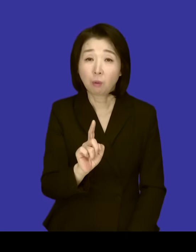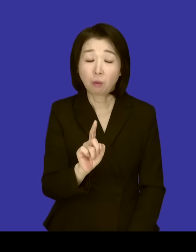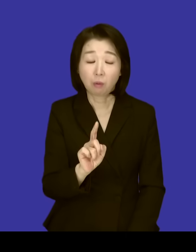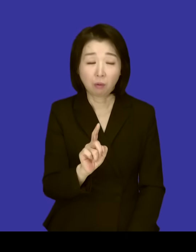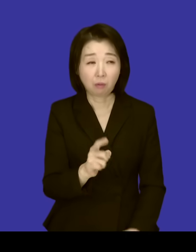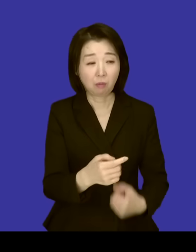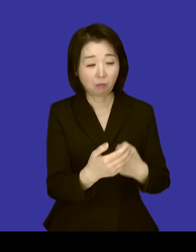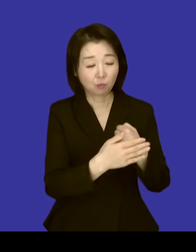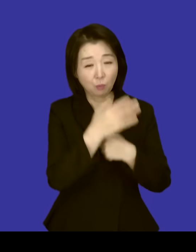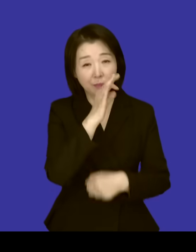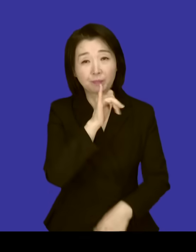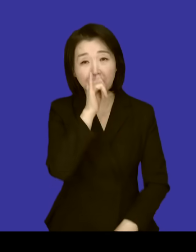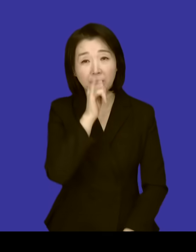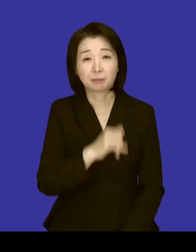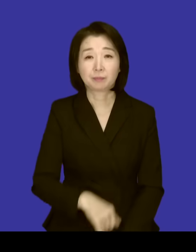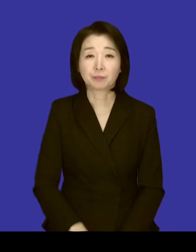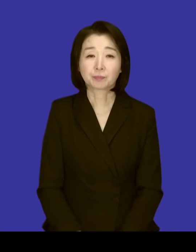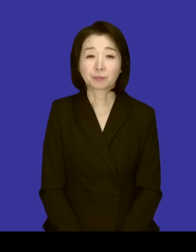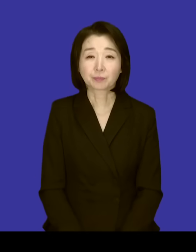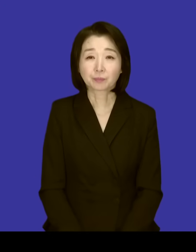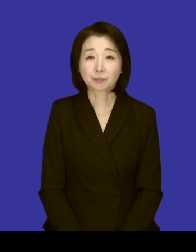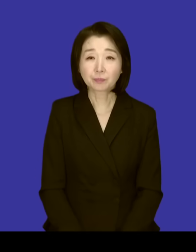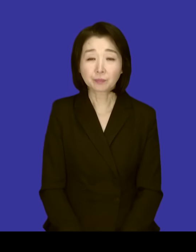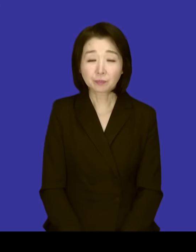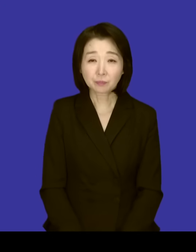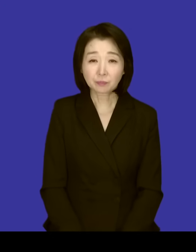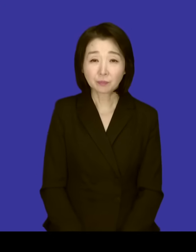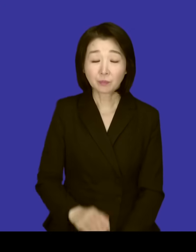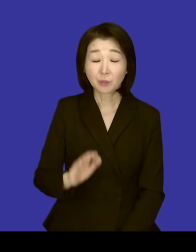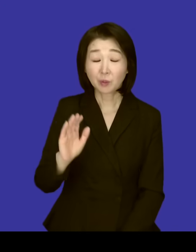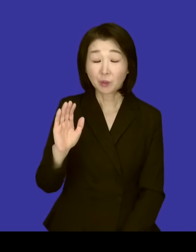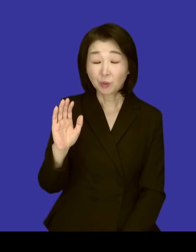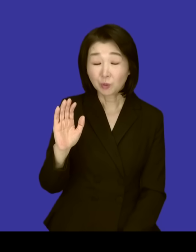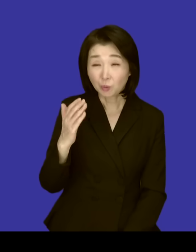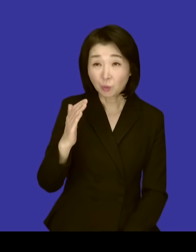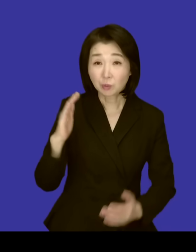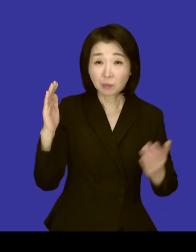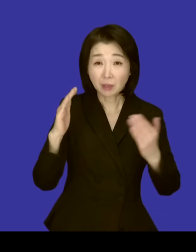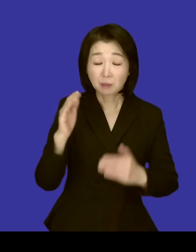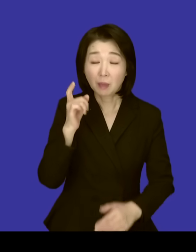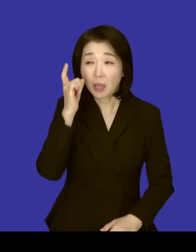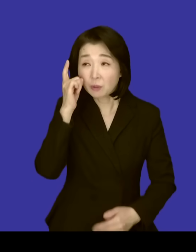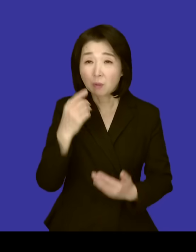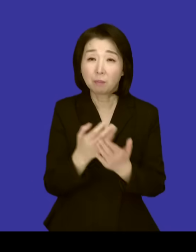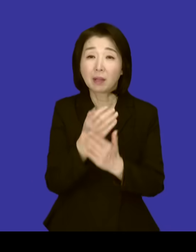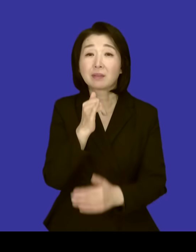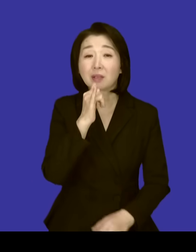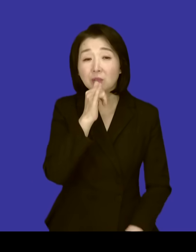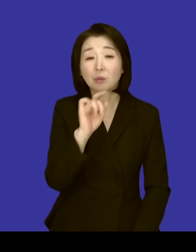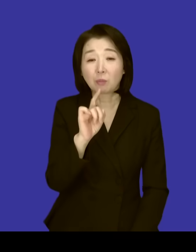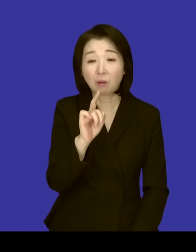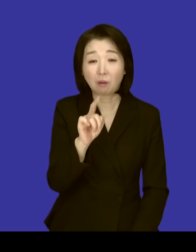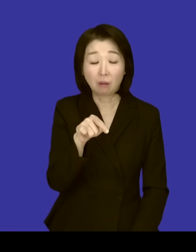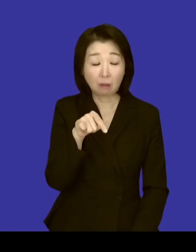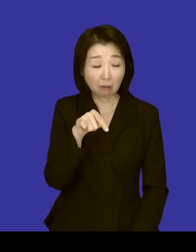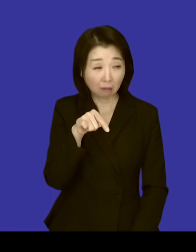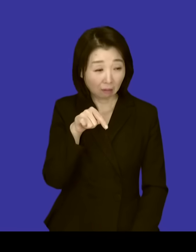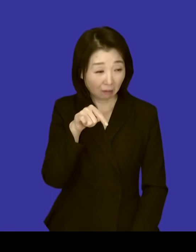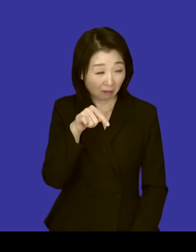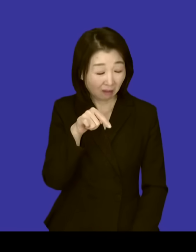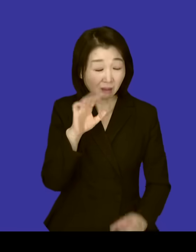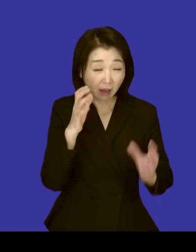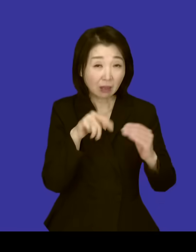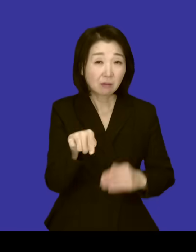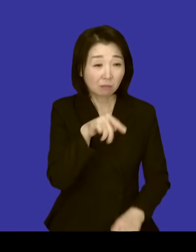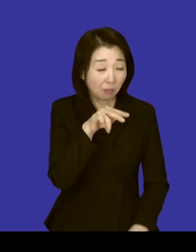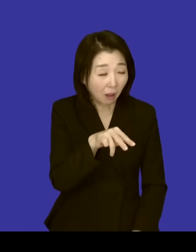상당히 도움을 많이 되고요. 요즘 애들은 핸드폰이 너무 발달돼 있으니까 사실 가면은 영상을 주로 보고 있어요. 사람들이랑